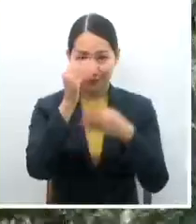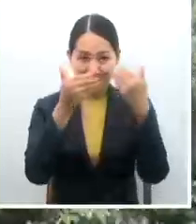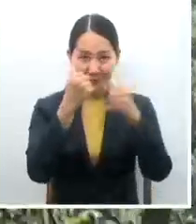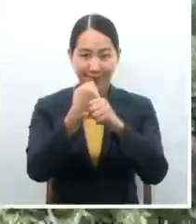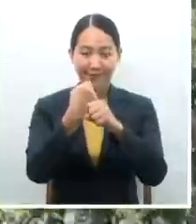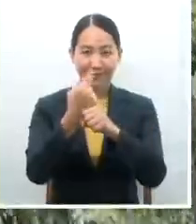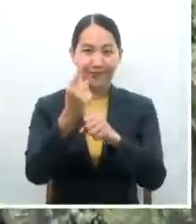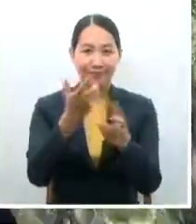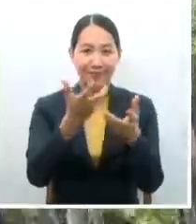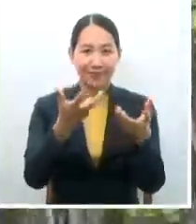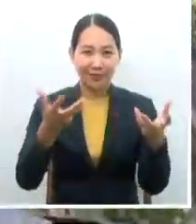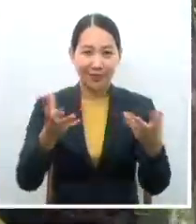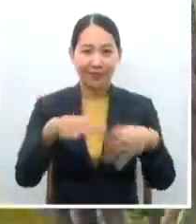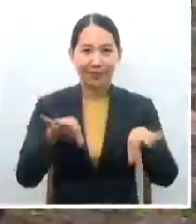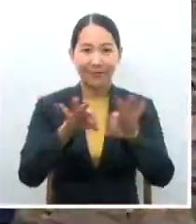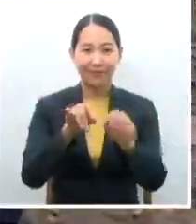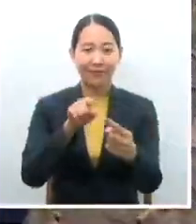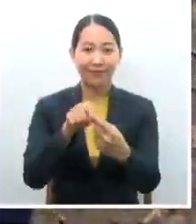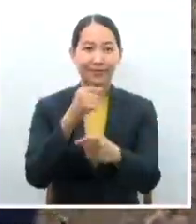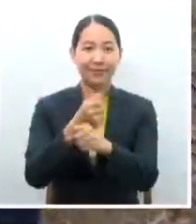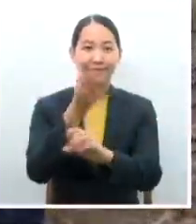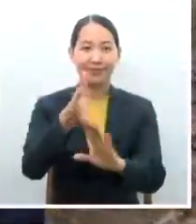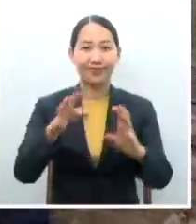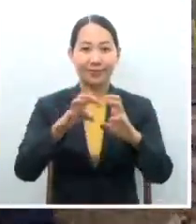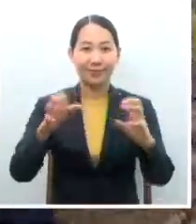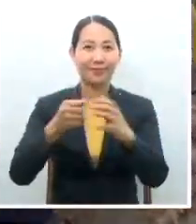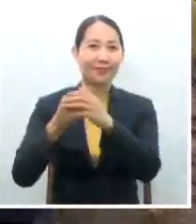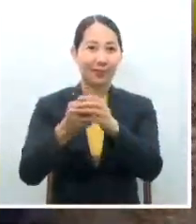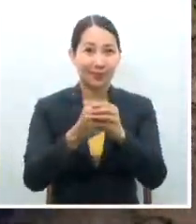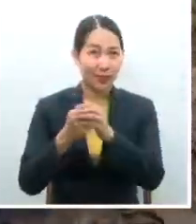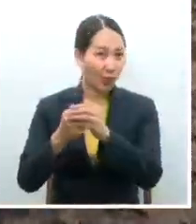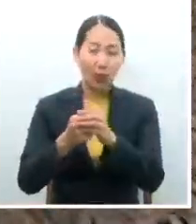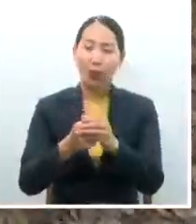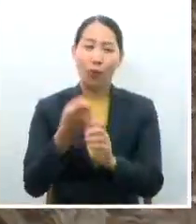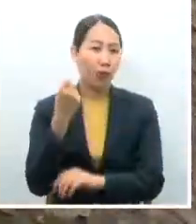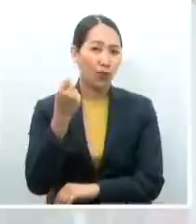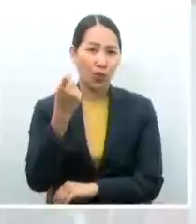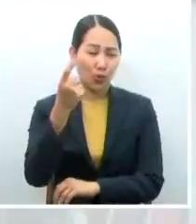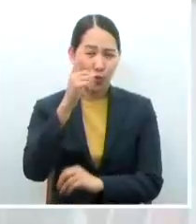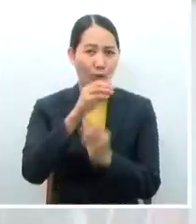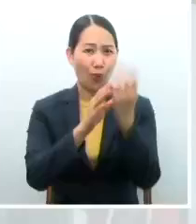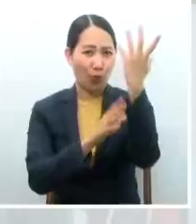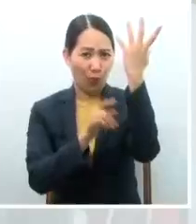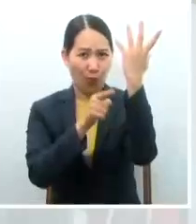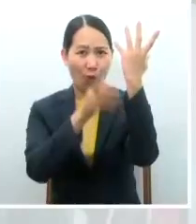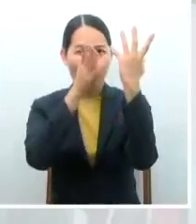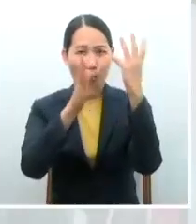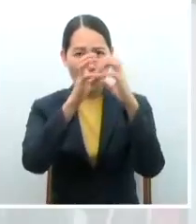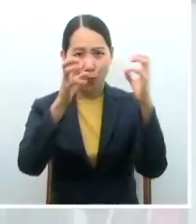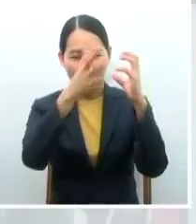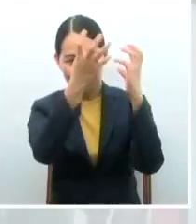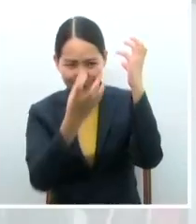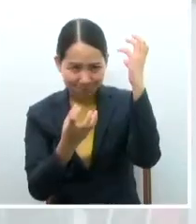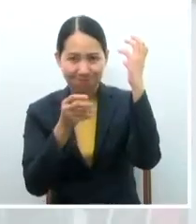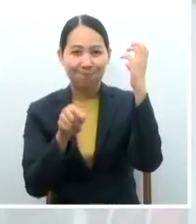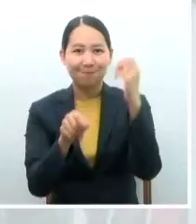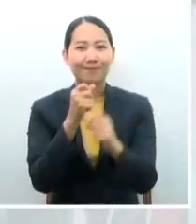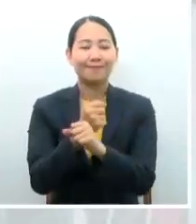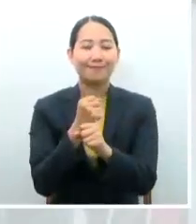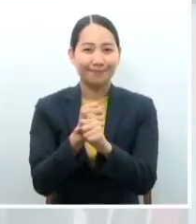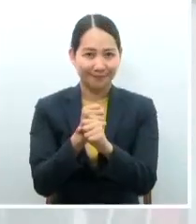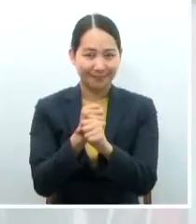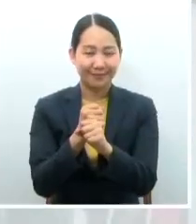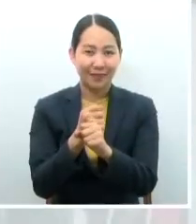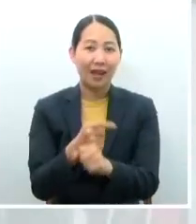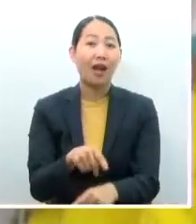นซึ่งแน่นอนนะคะว่าเราต้องใช้ทุเรียนสดๆจากต้นในการมาทำทุเรียนกวนของเราค่ะและประเด็นที่2นะคะก็จะเป็นในเรื่องของกระบวนการ